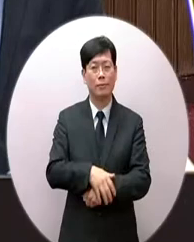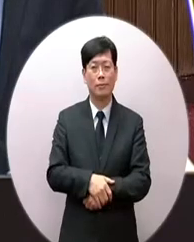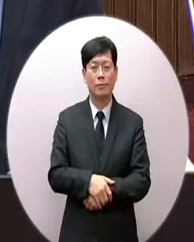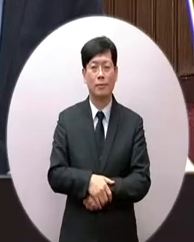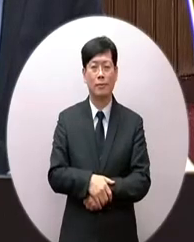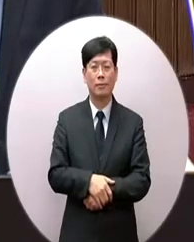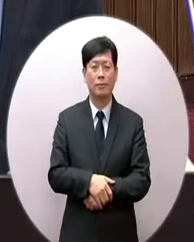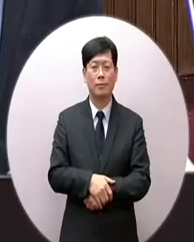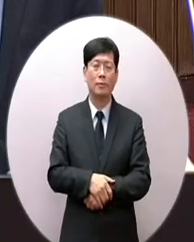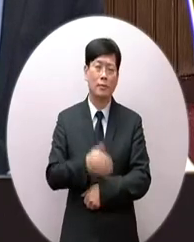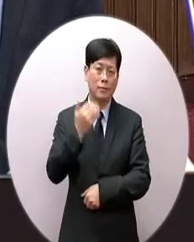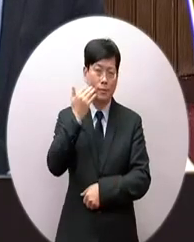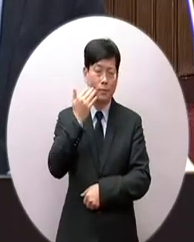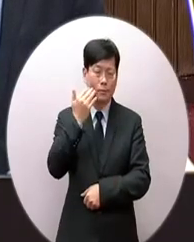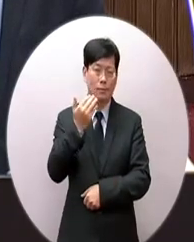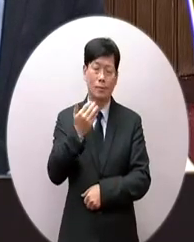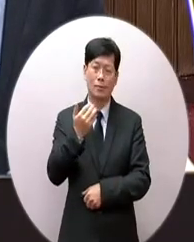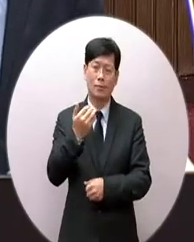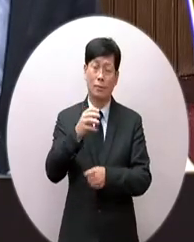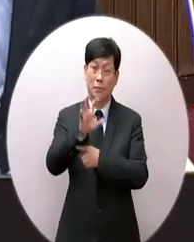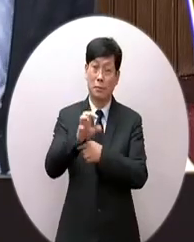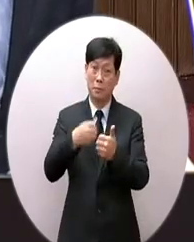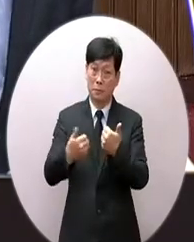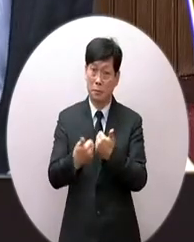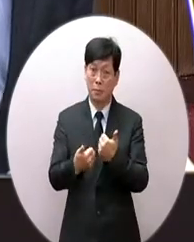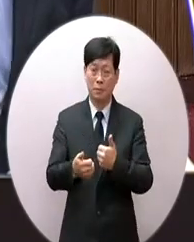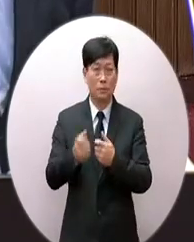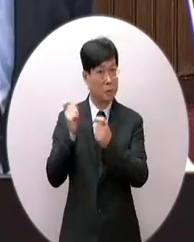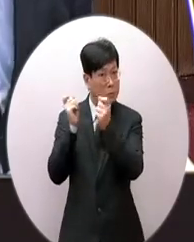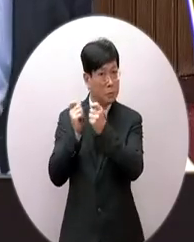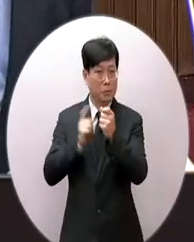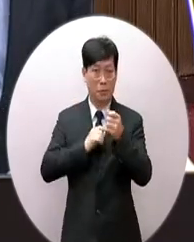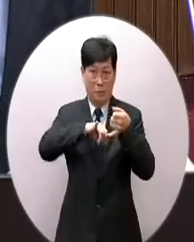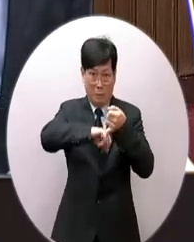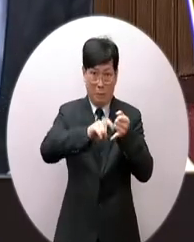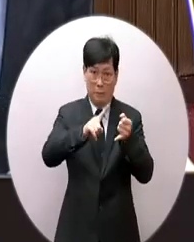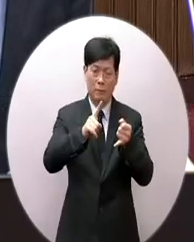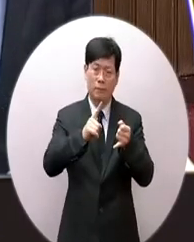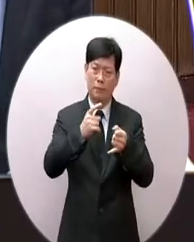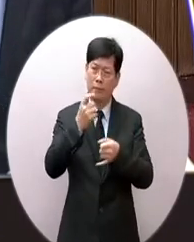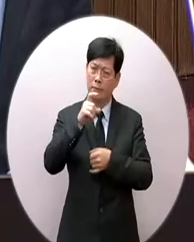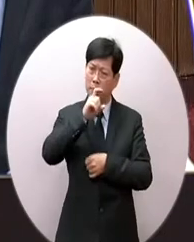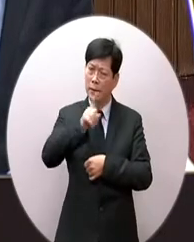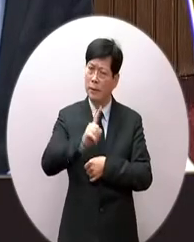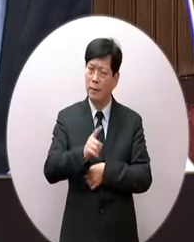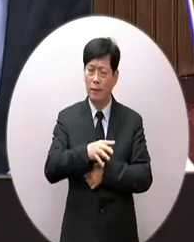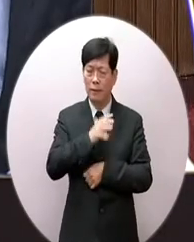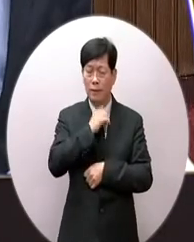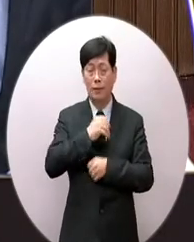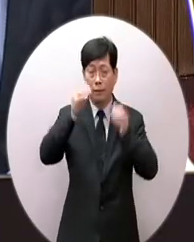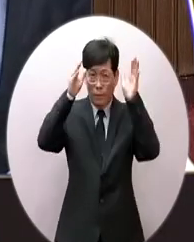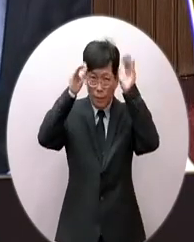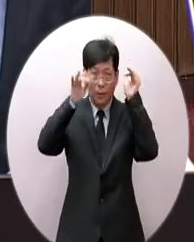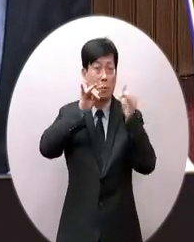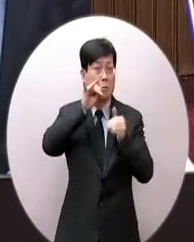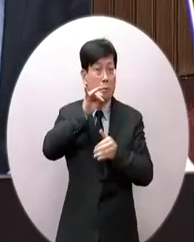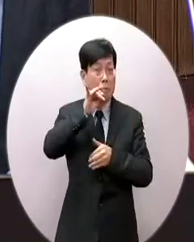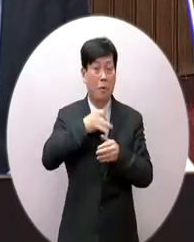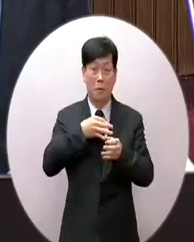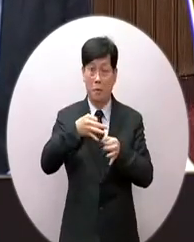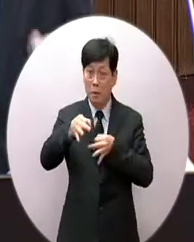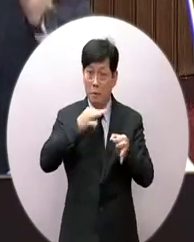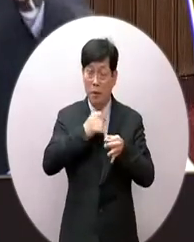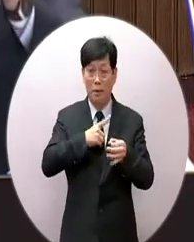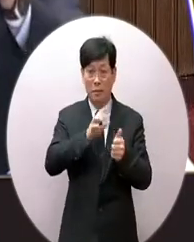哦，就是说，因为农委会啊最近制定了一个东西叫做犬猫买卖定型化契